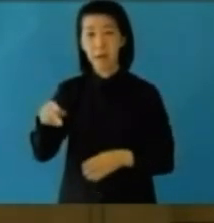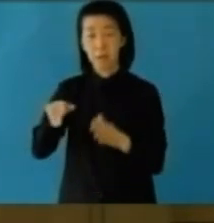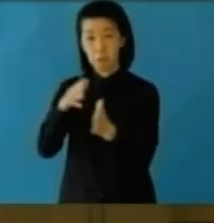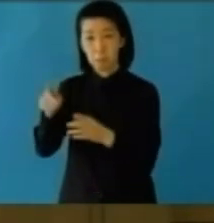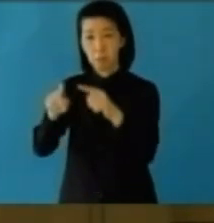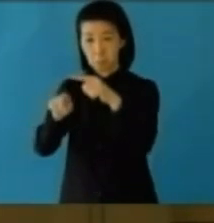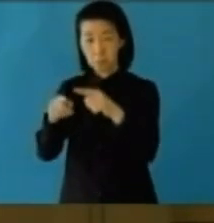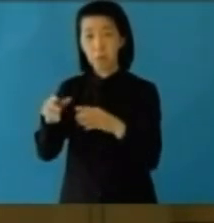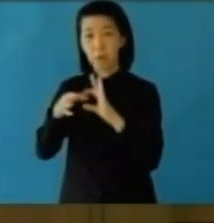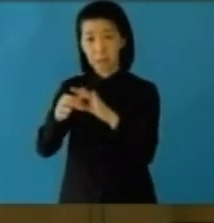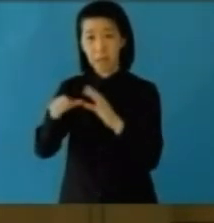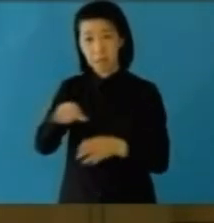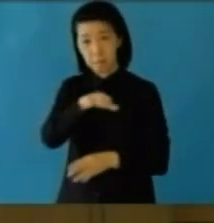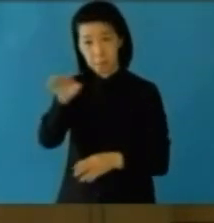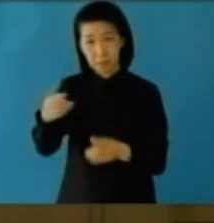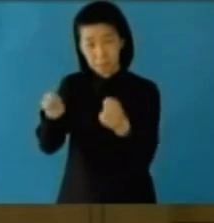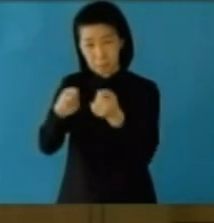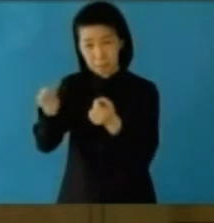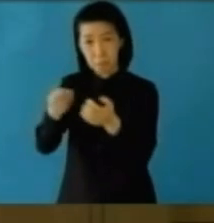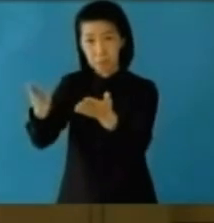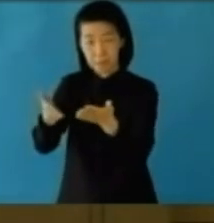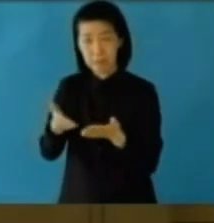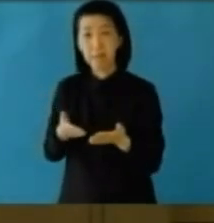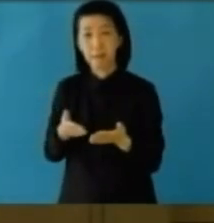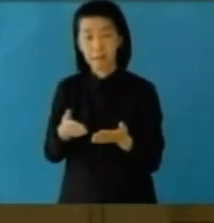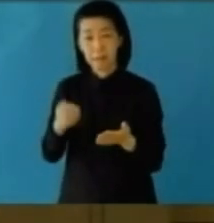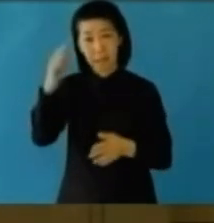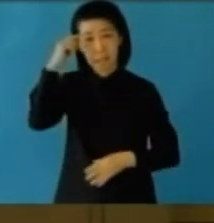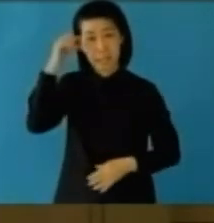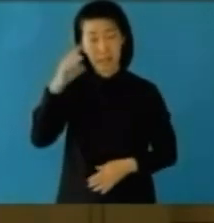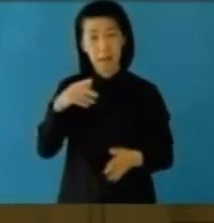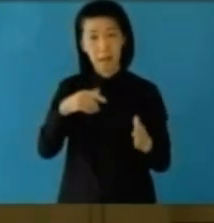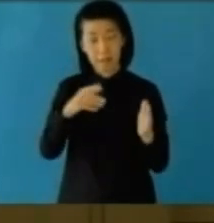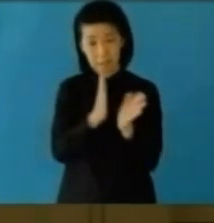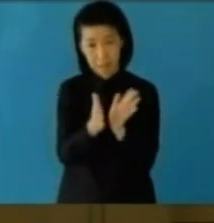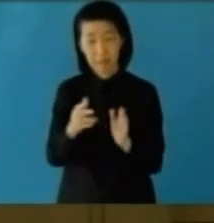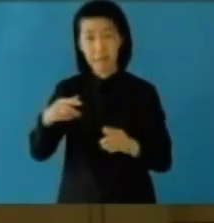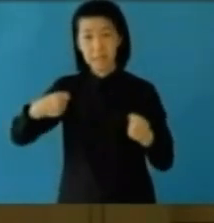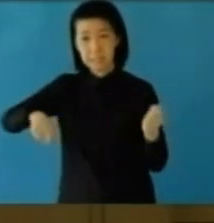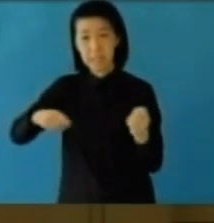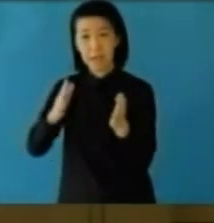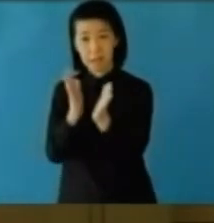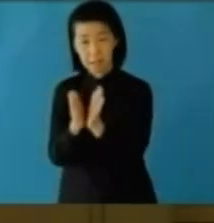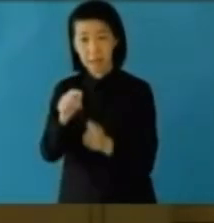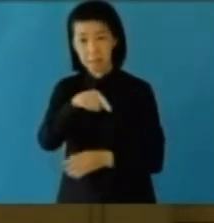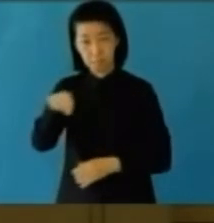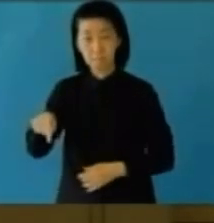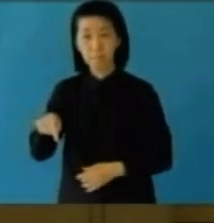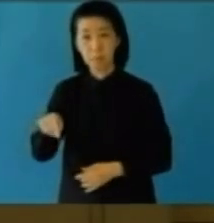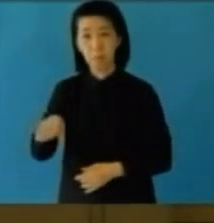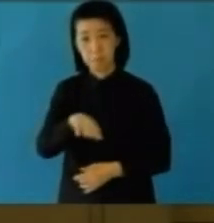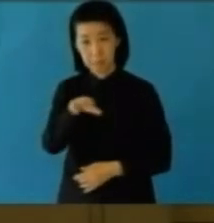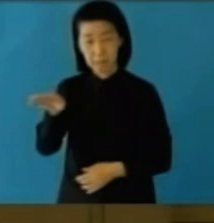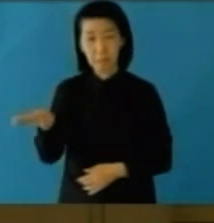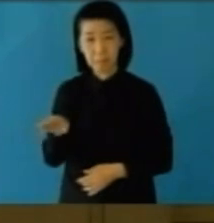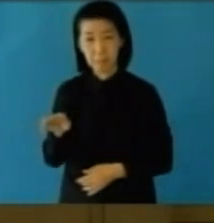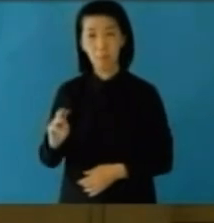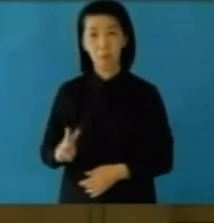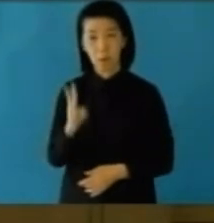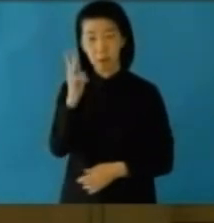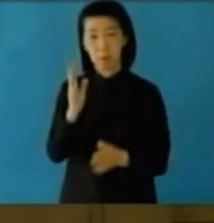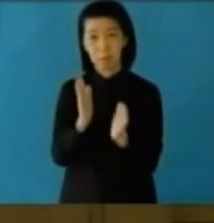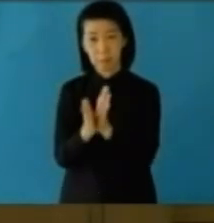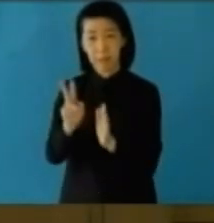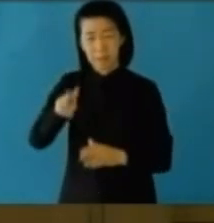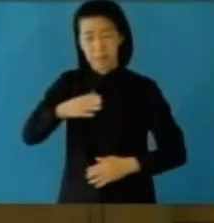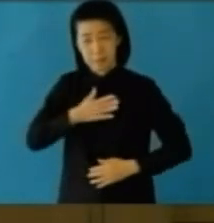に大変困難な調整をいただいたほか、佐賀県や滋賀県をはじめとする後催県の皆様にも、 本件の苦境にご理